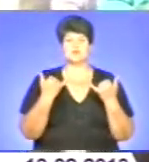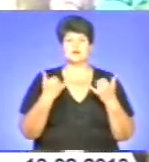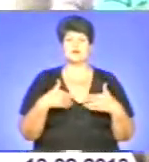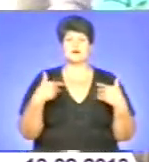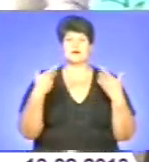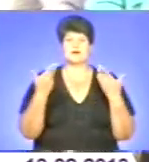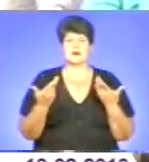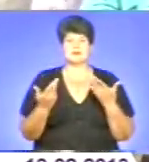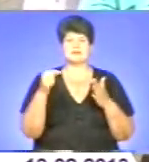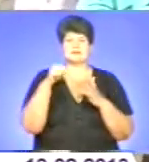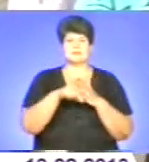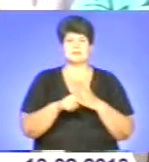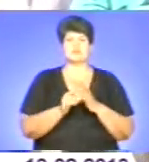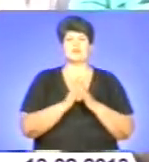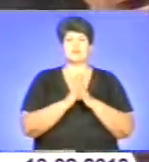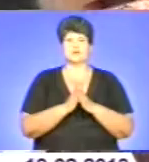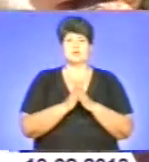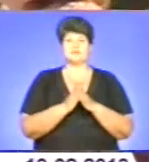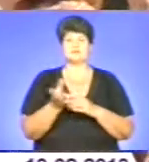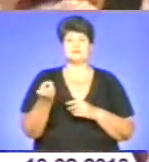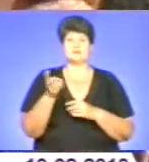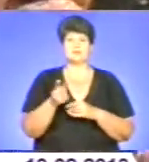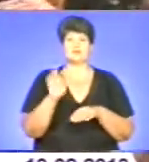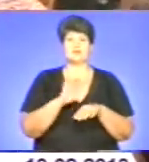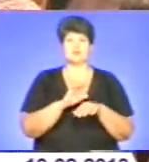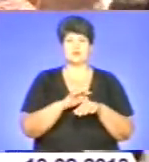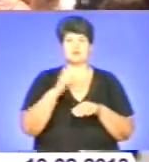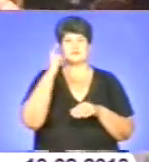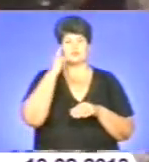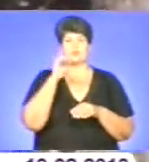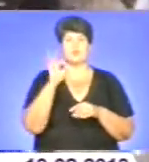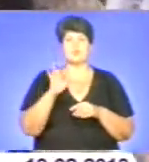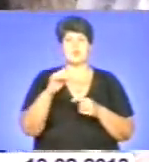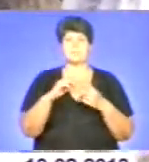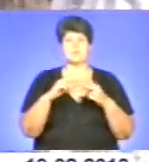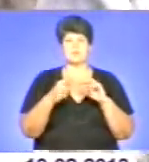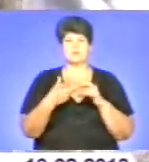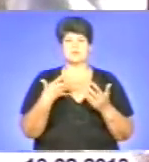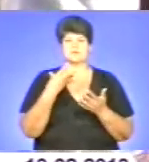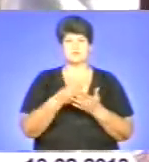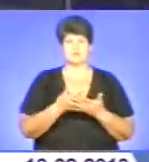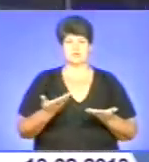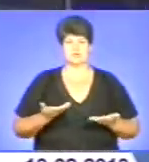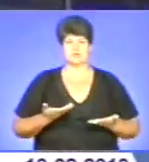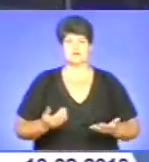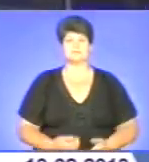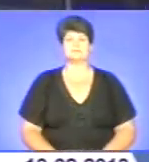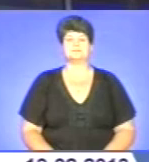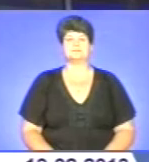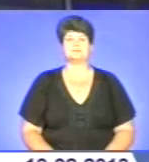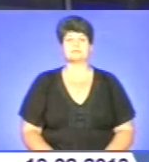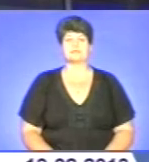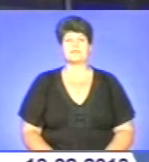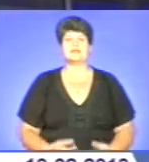радять заглибитися у молитви відвідати хворих задуматися про Преображення власного життя і